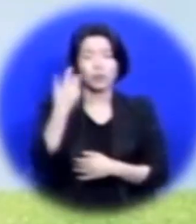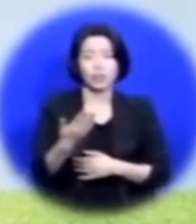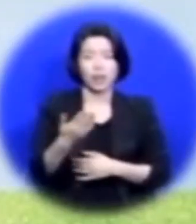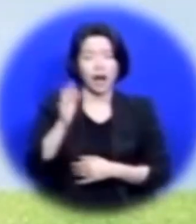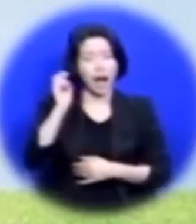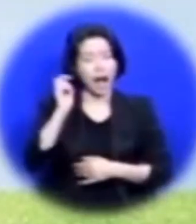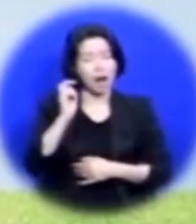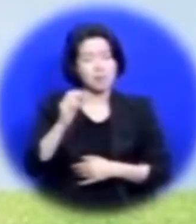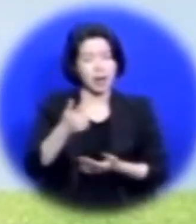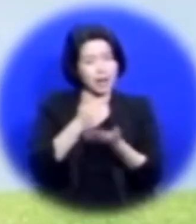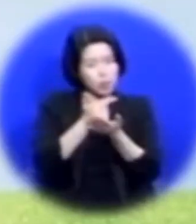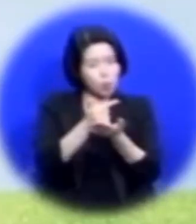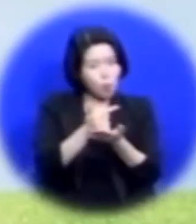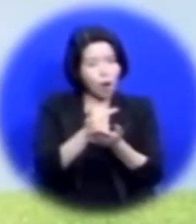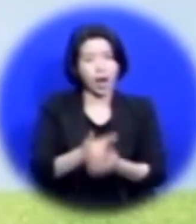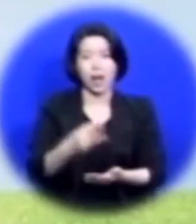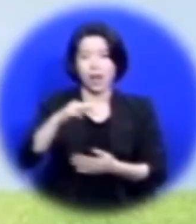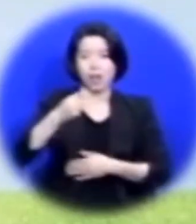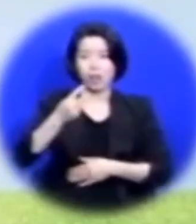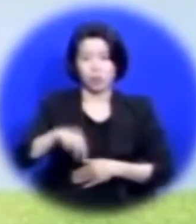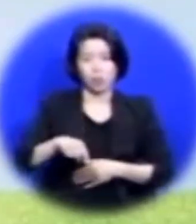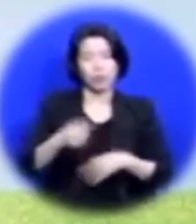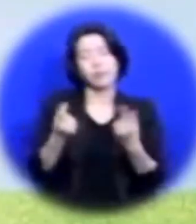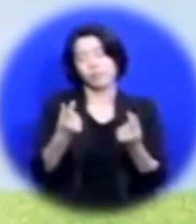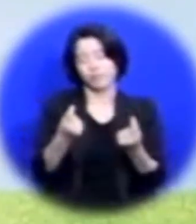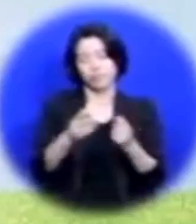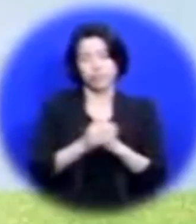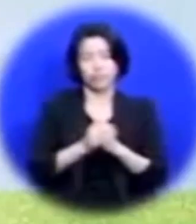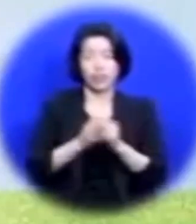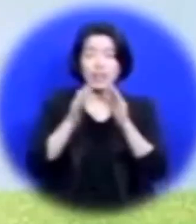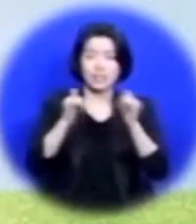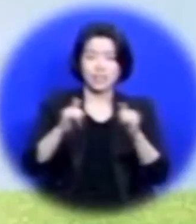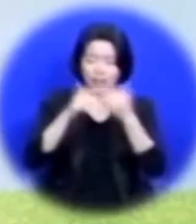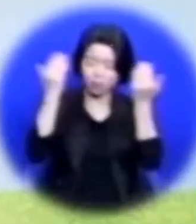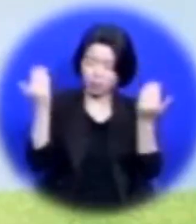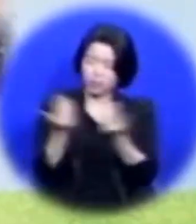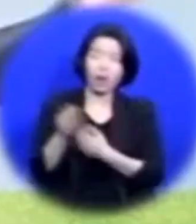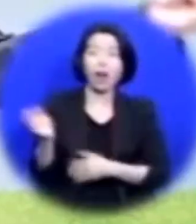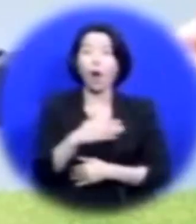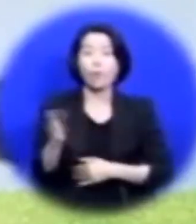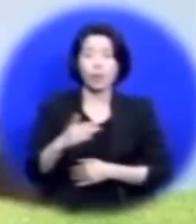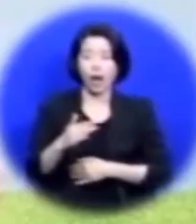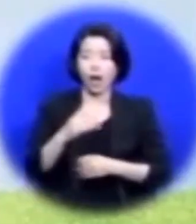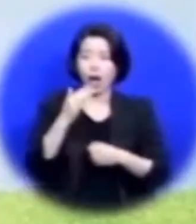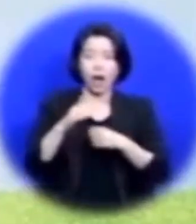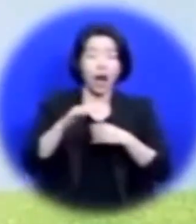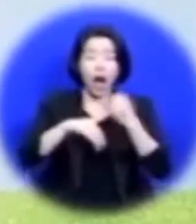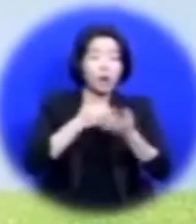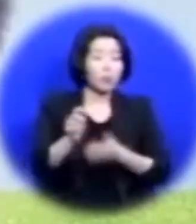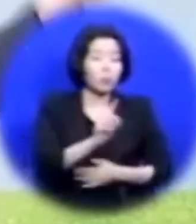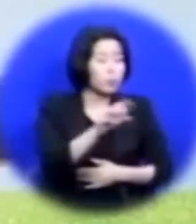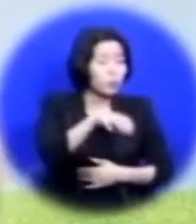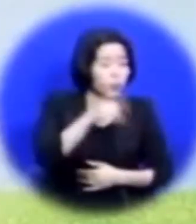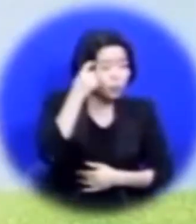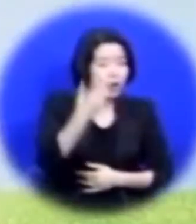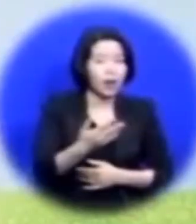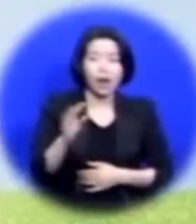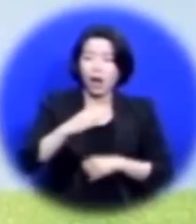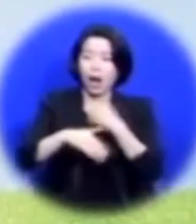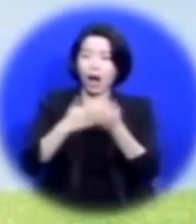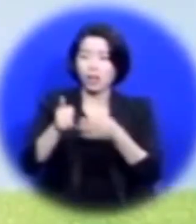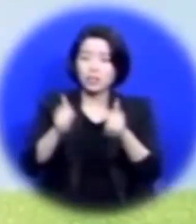로우 시 그랬을 거에요 사람들은 다 않게 시작을 하나님이 어디 계시냐 하나님의 심판이